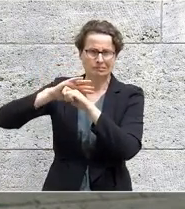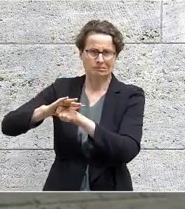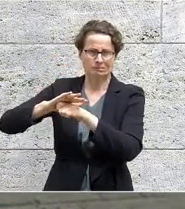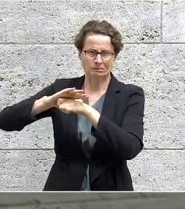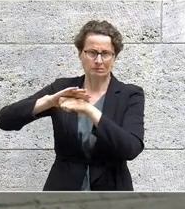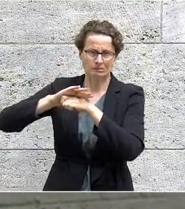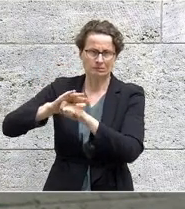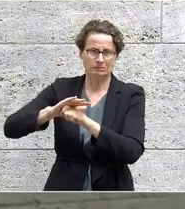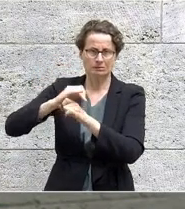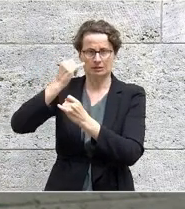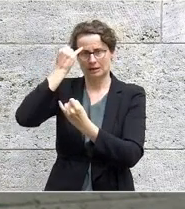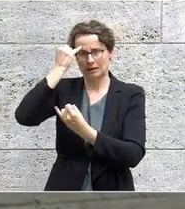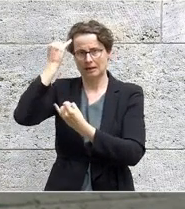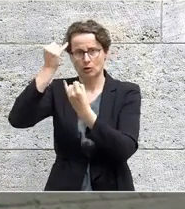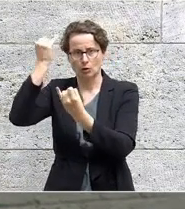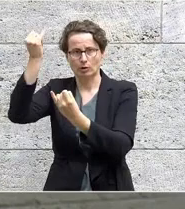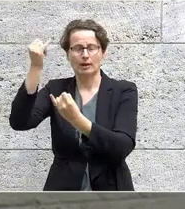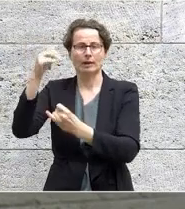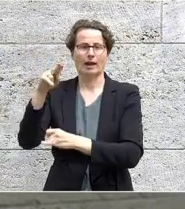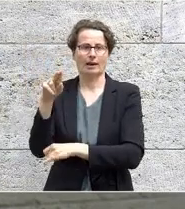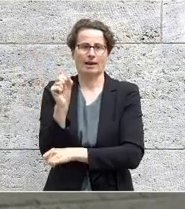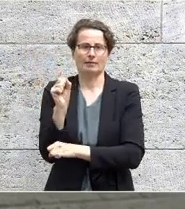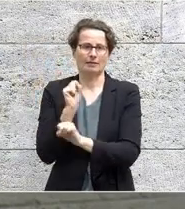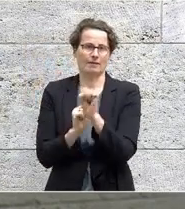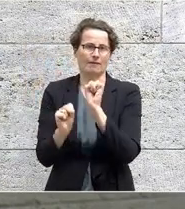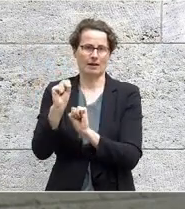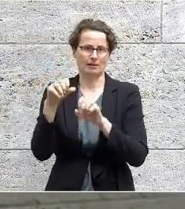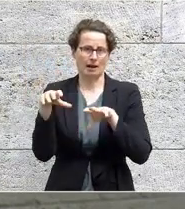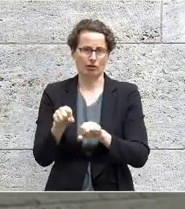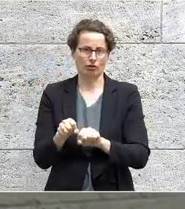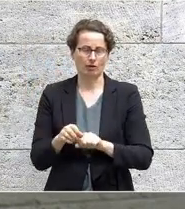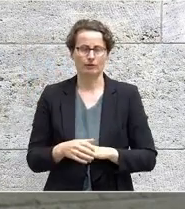der nationalsozialistischen Gewaltherrschaft.